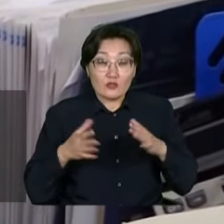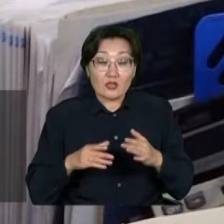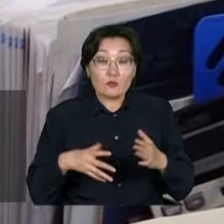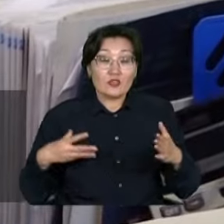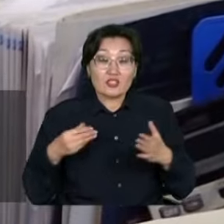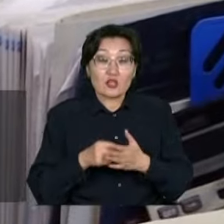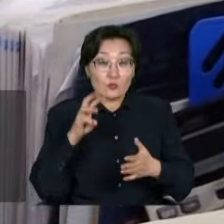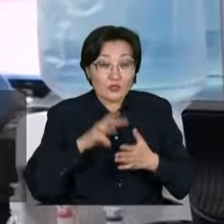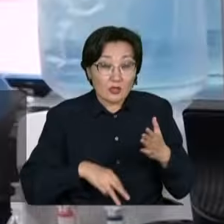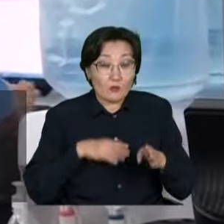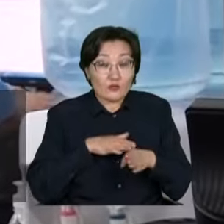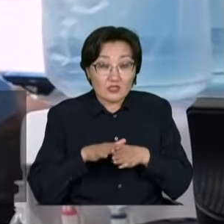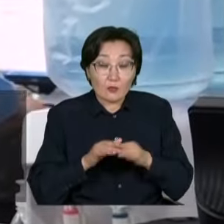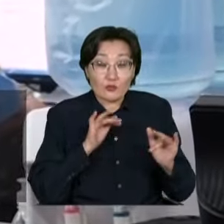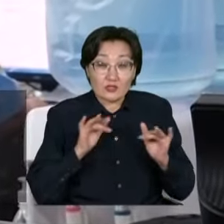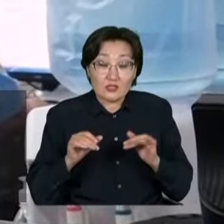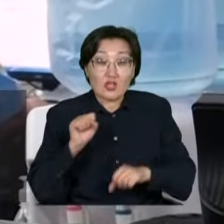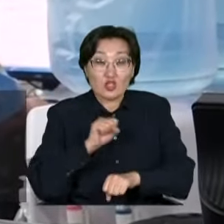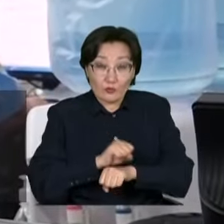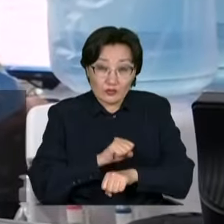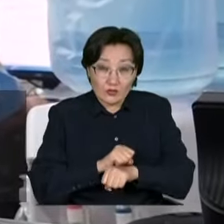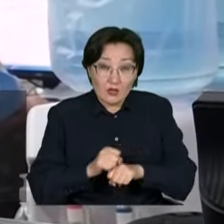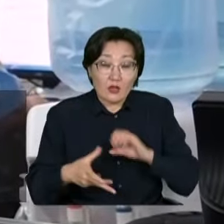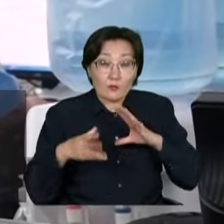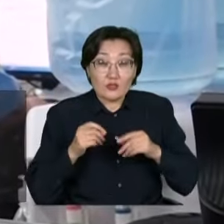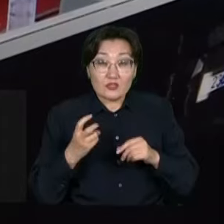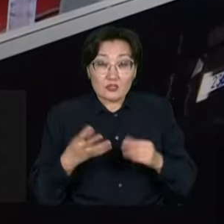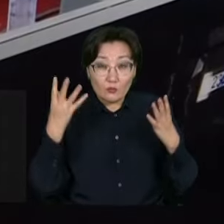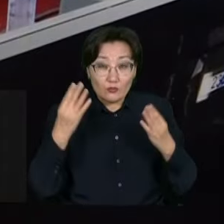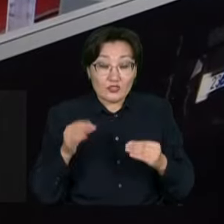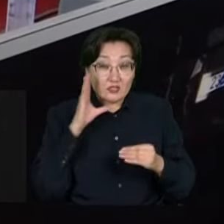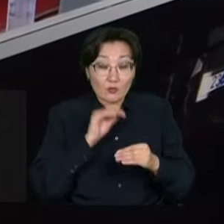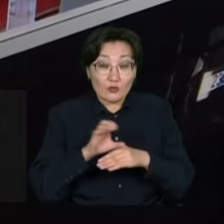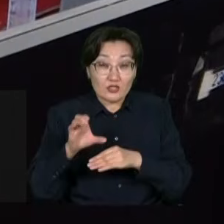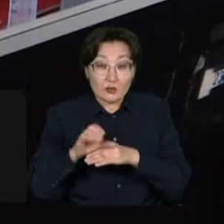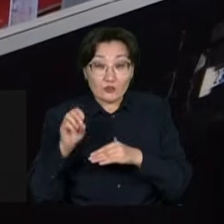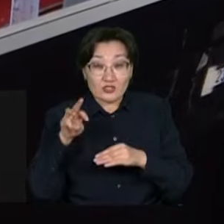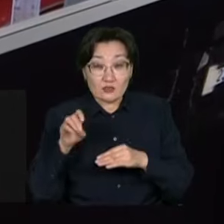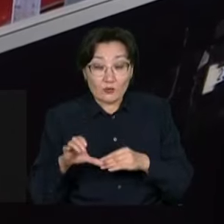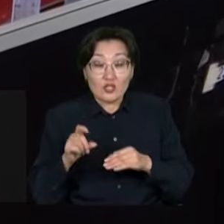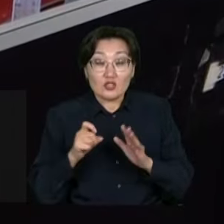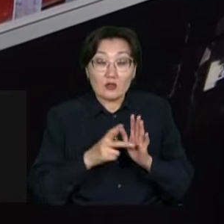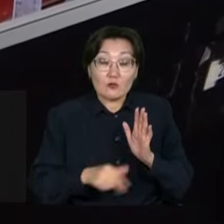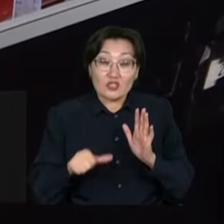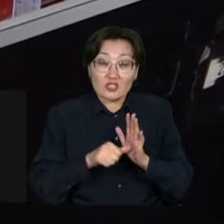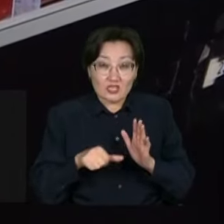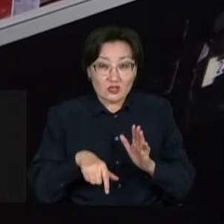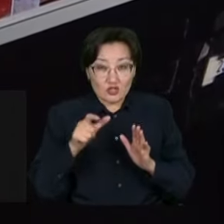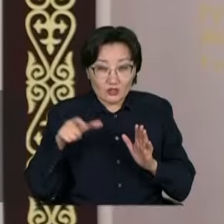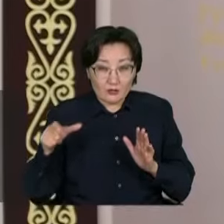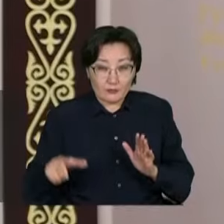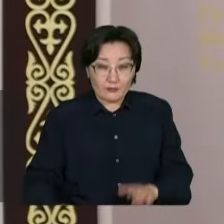погашения штрафа исполнительное производство прекращается. Всего за несколько дней робот успел отправить оповещение 186